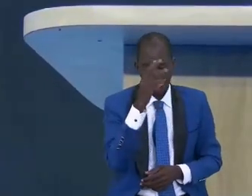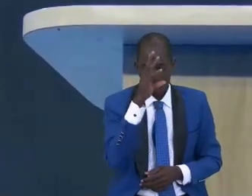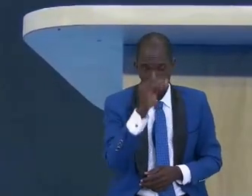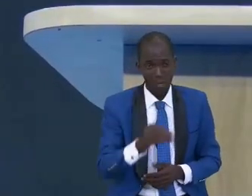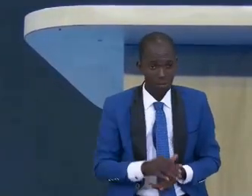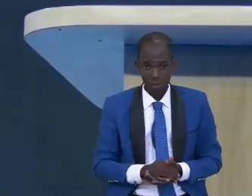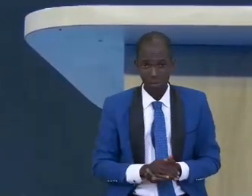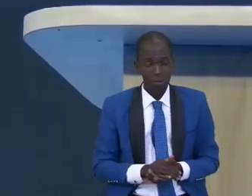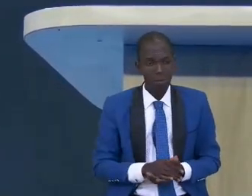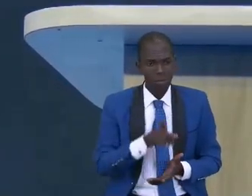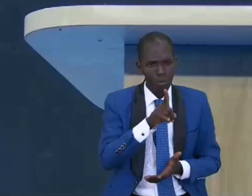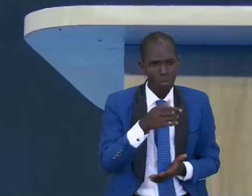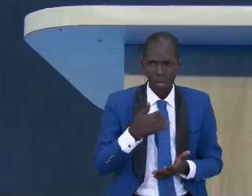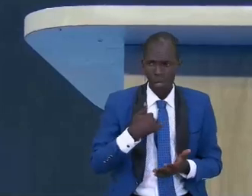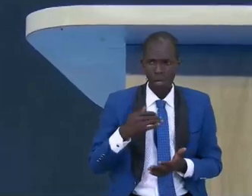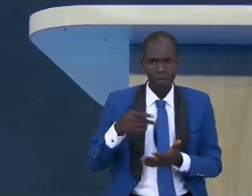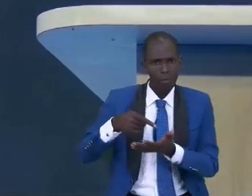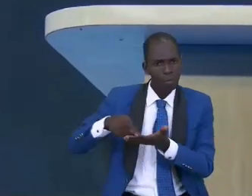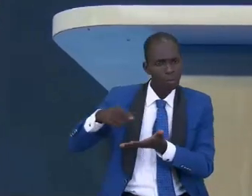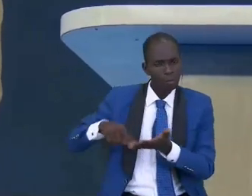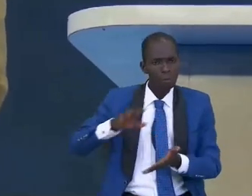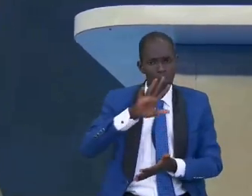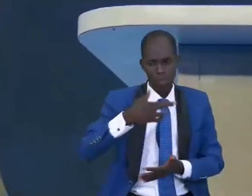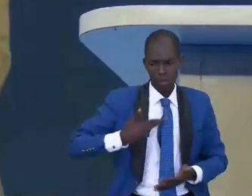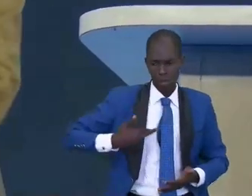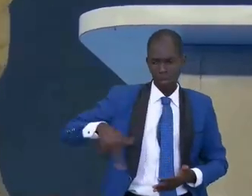aveugle. Tu n'as même pas payer